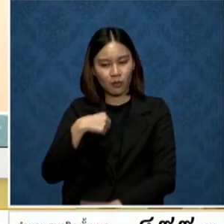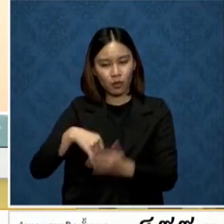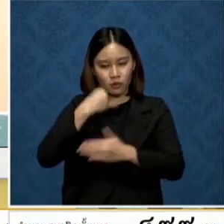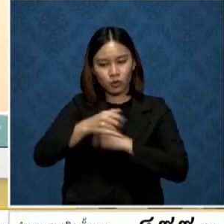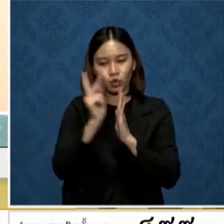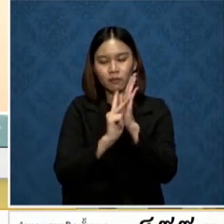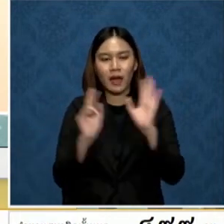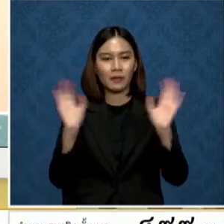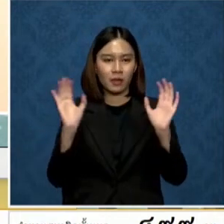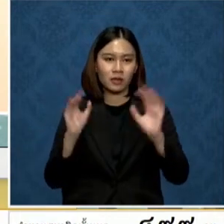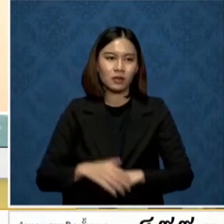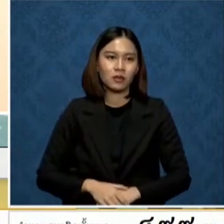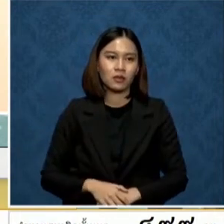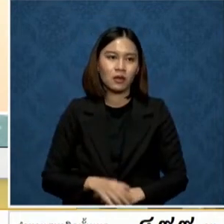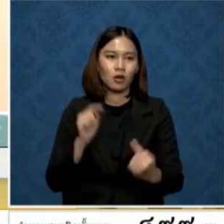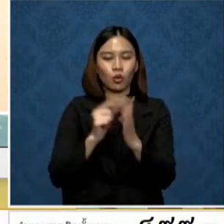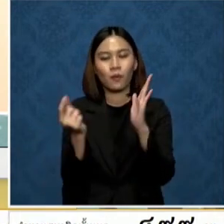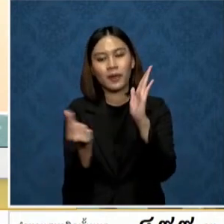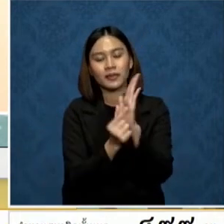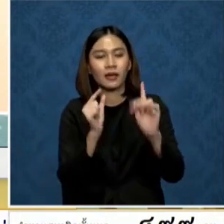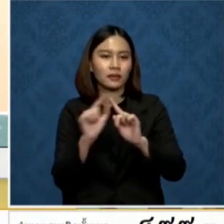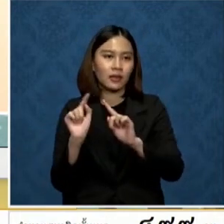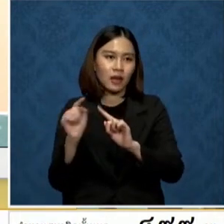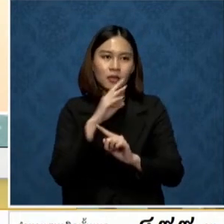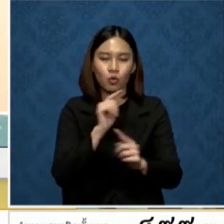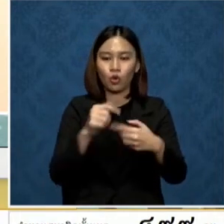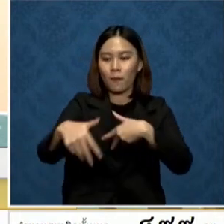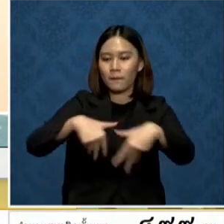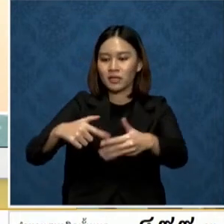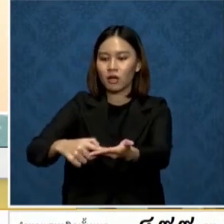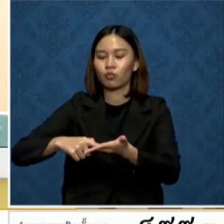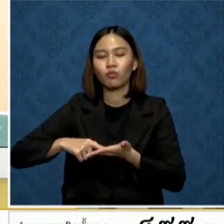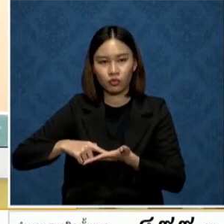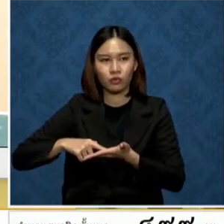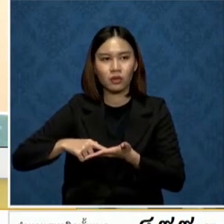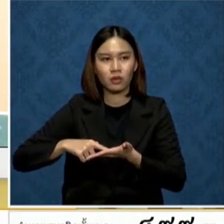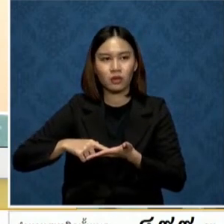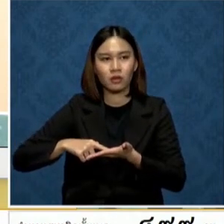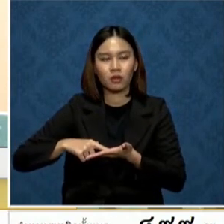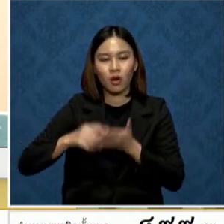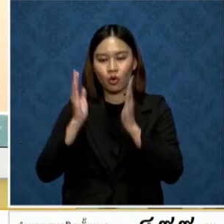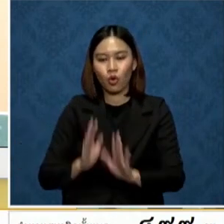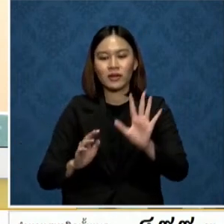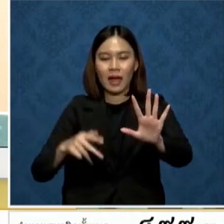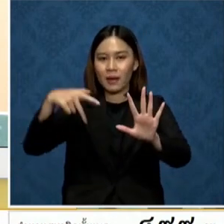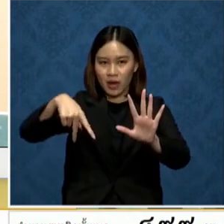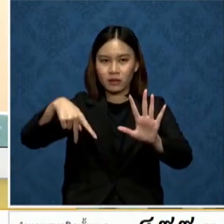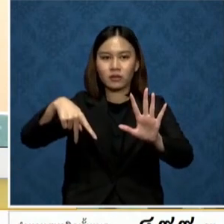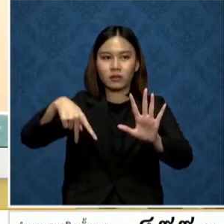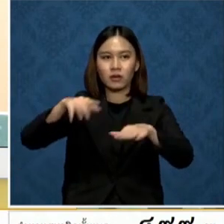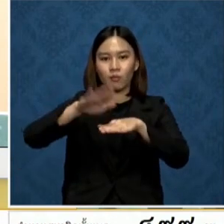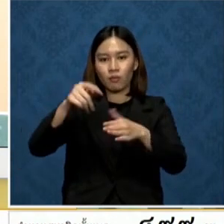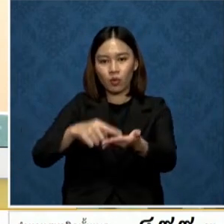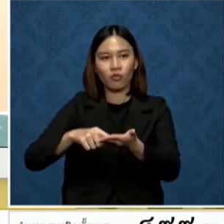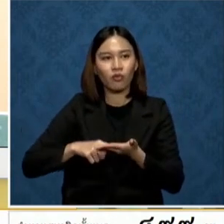กฎหมายข้อบัญญัติถ้าอะไรภาคประชาชนยื่นข้อบัญญัติมาไม่ต่ำกว่า5,000คนไอเอา